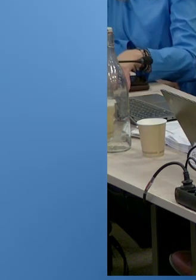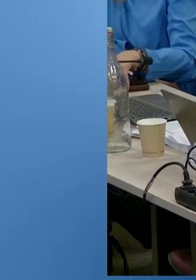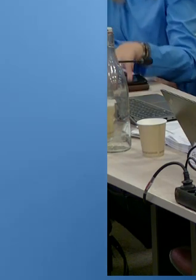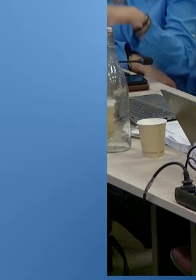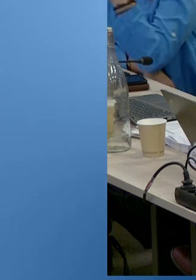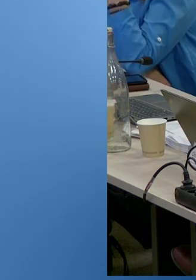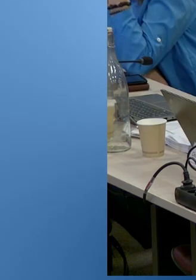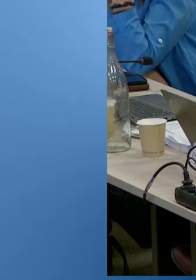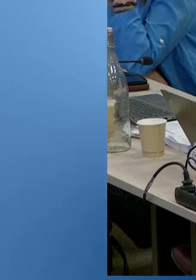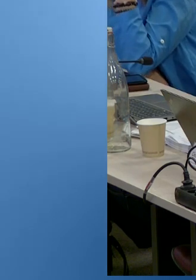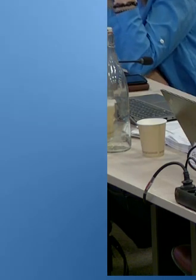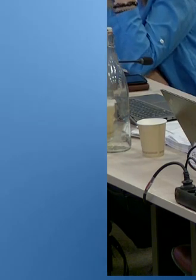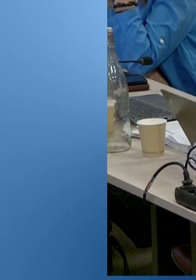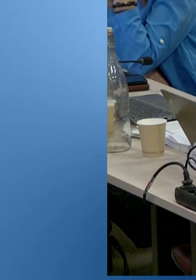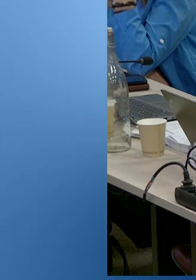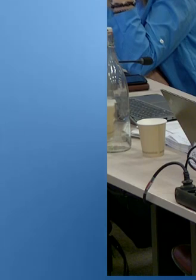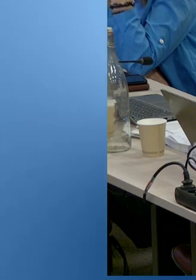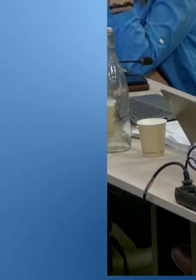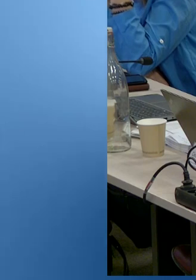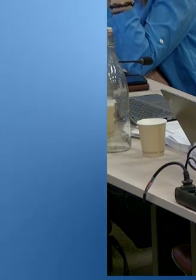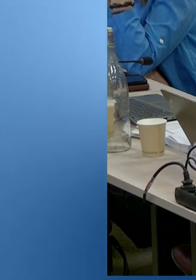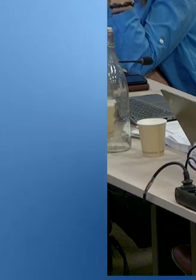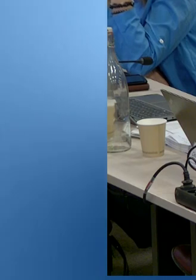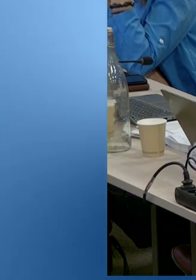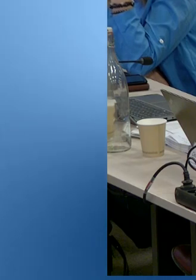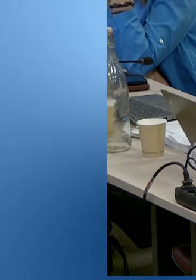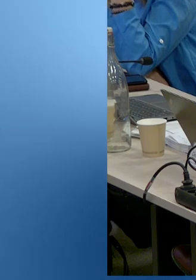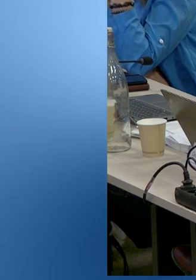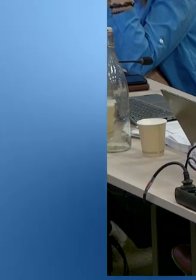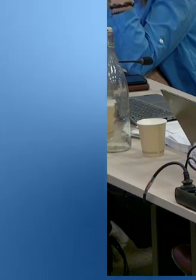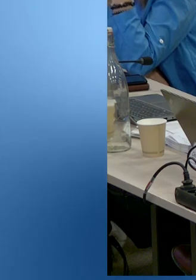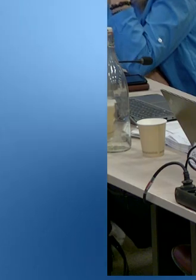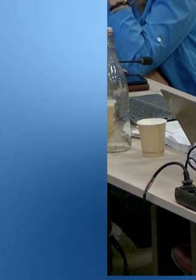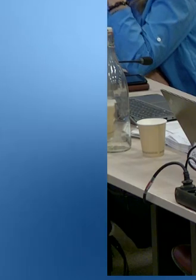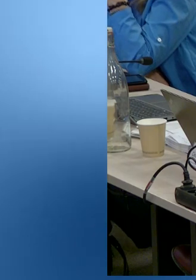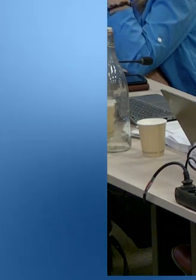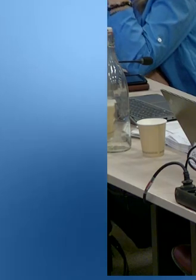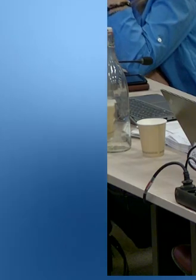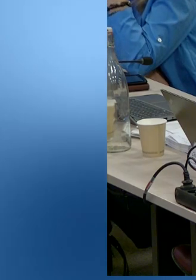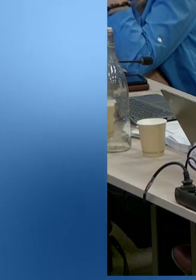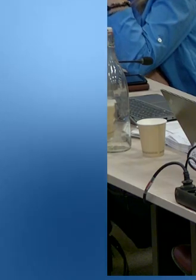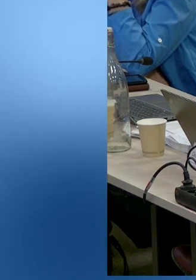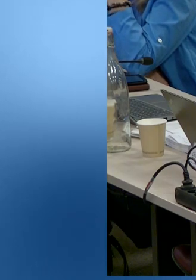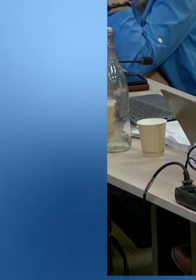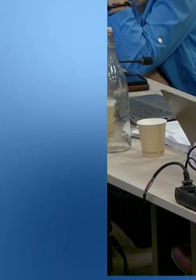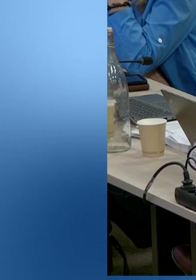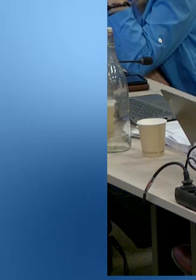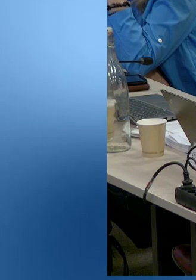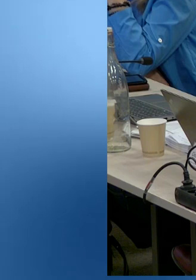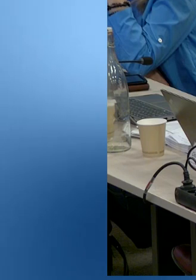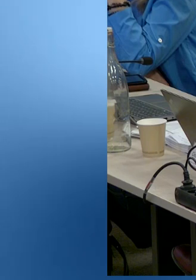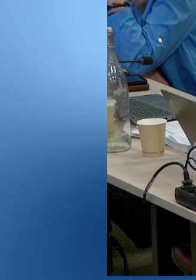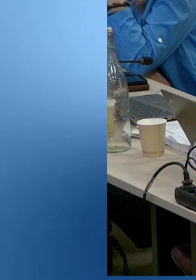dont acte si c'est assumé durablement par l'ensemble des parties prenantes pourquoi pas en faire une partie intégrante d'un modèle économique pour autant les objectifs